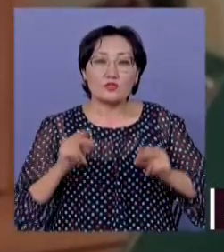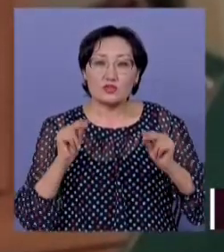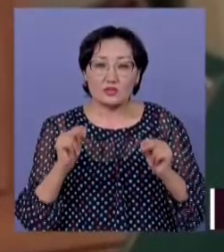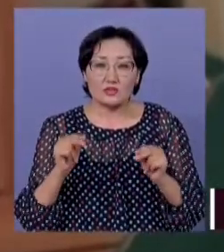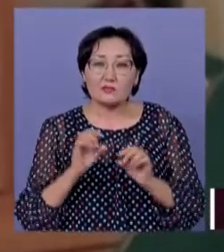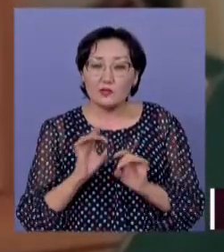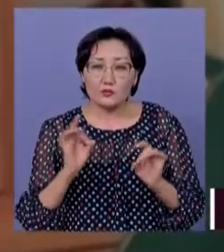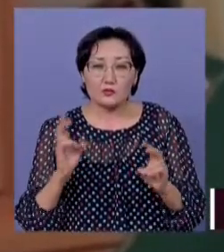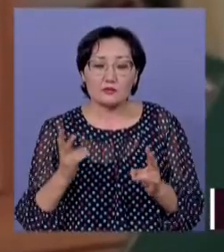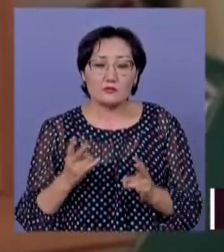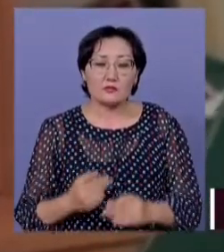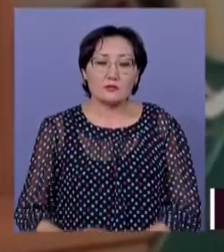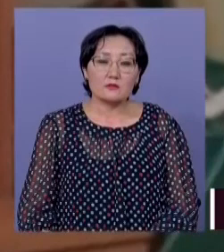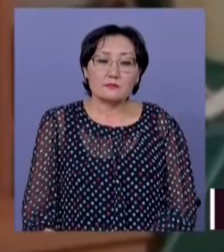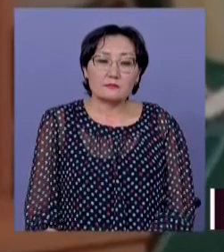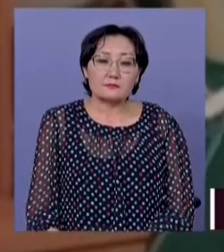керек.